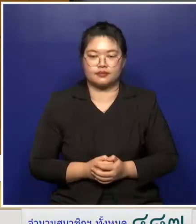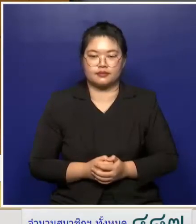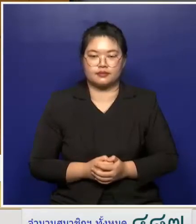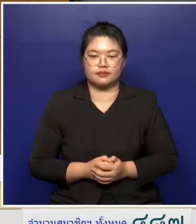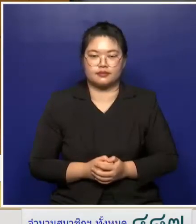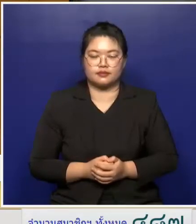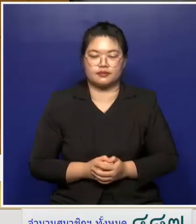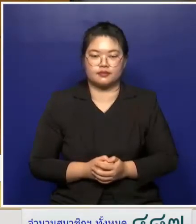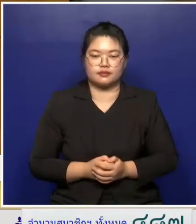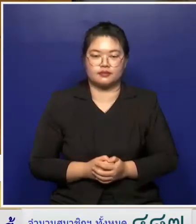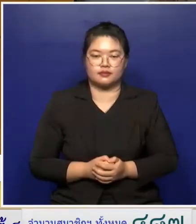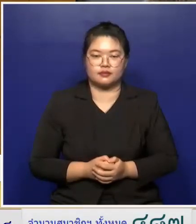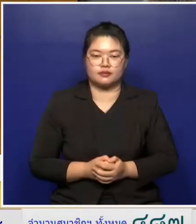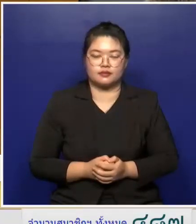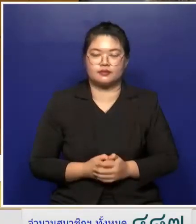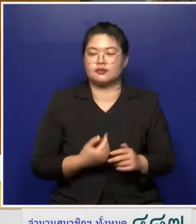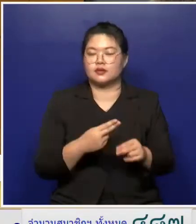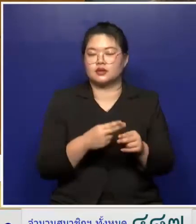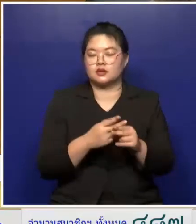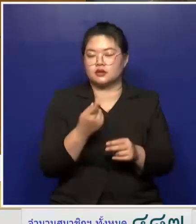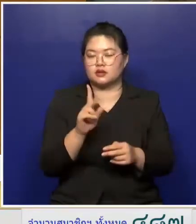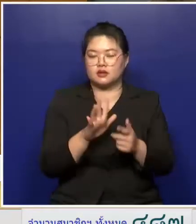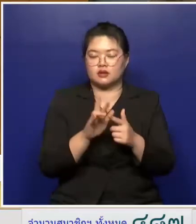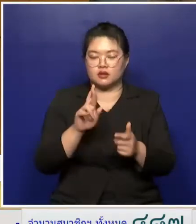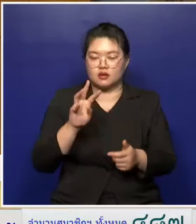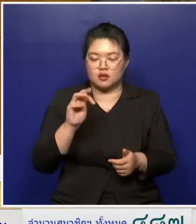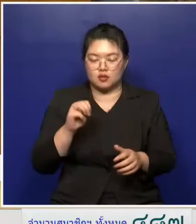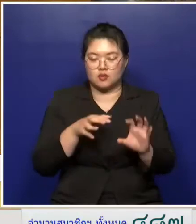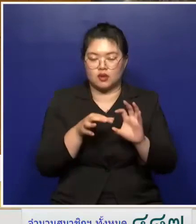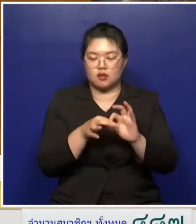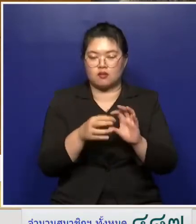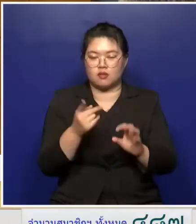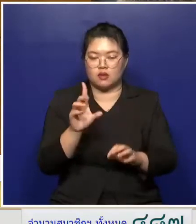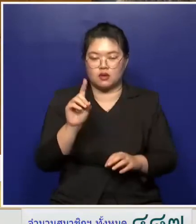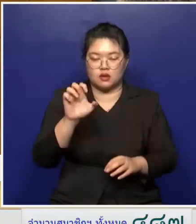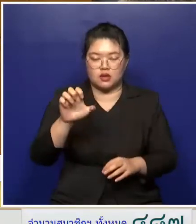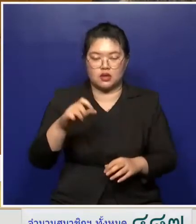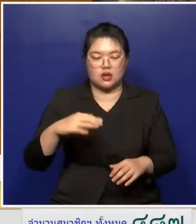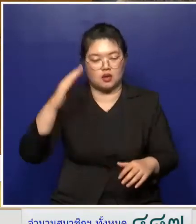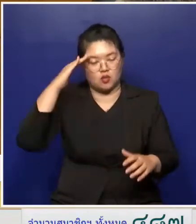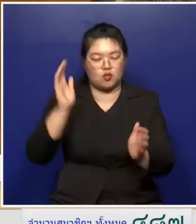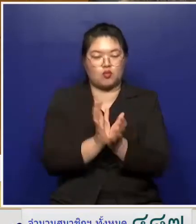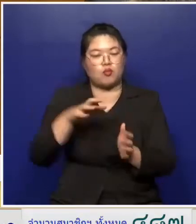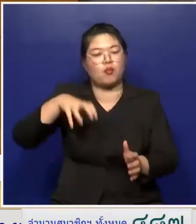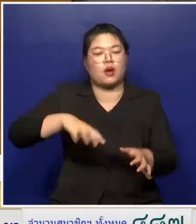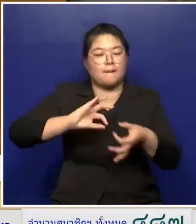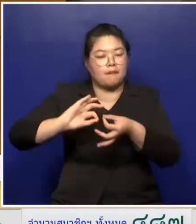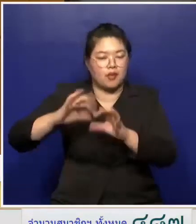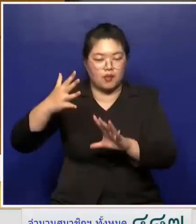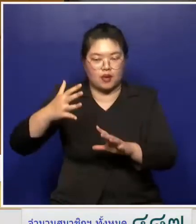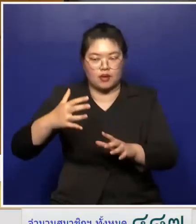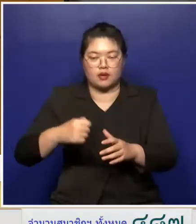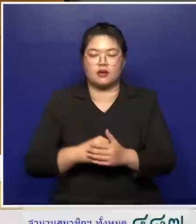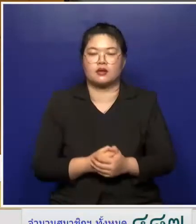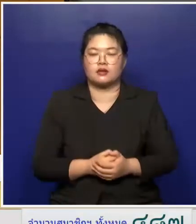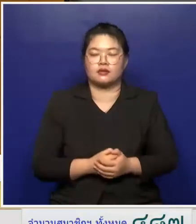มีของท่านขารมที่ว่าในเรื่คดีไฟไ้โงผัก ปัจ